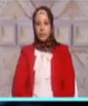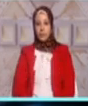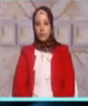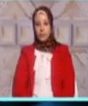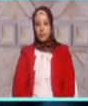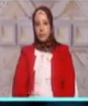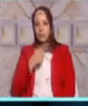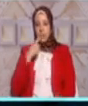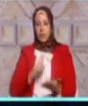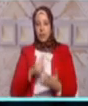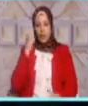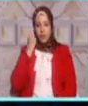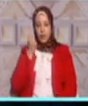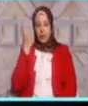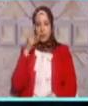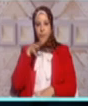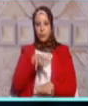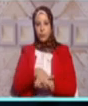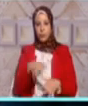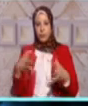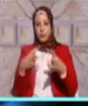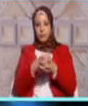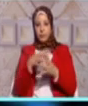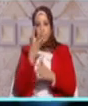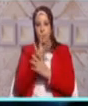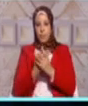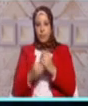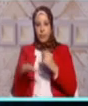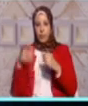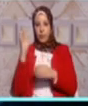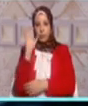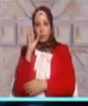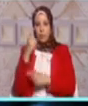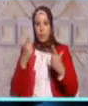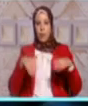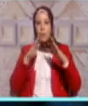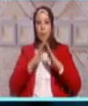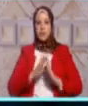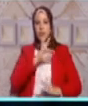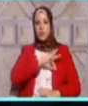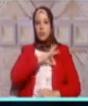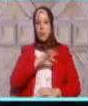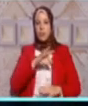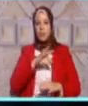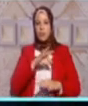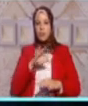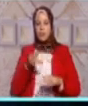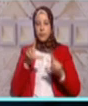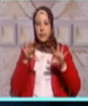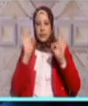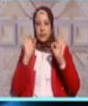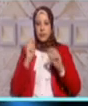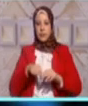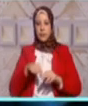الحقيقة تحدث عن فكرة مشاركة المصريين في الخارج في الاستثمارات الجديدة في الاقتصاد الجديد